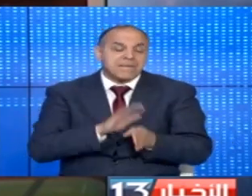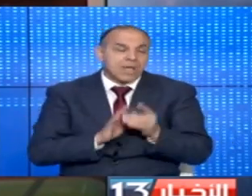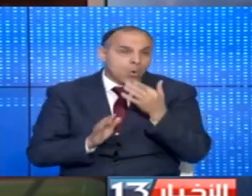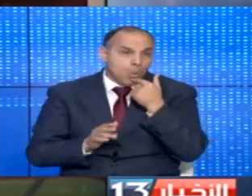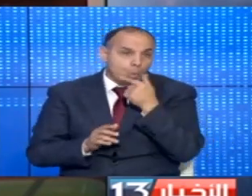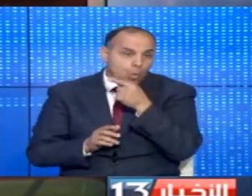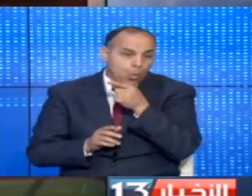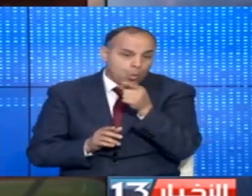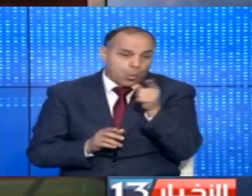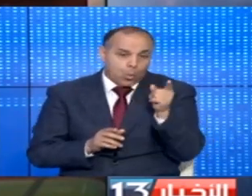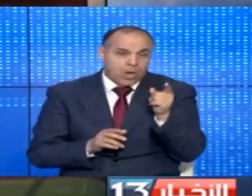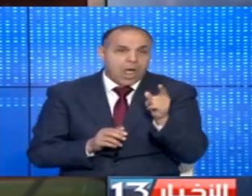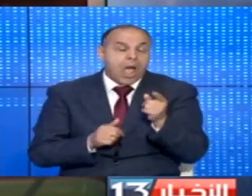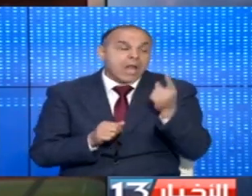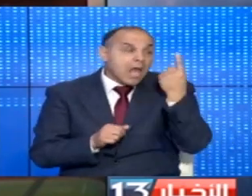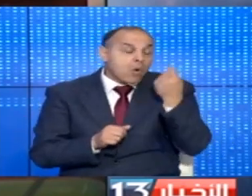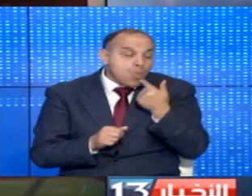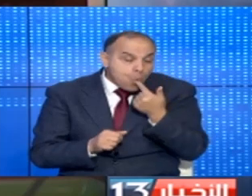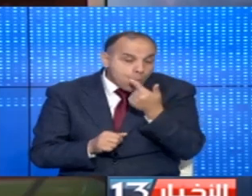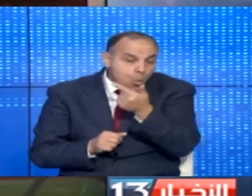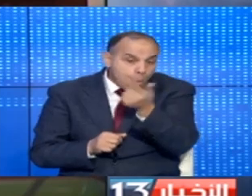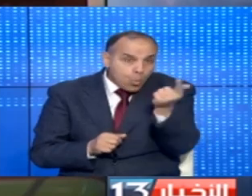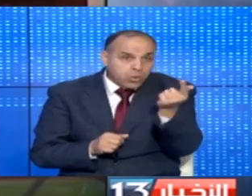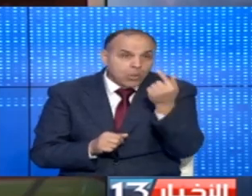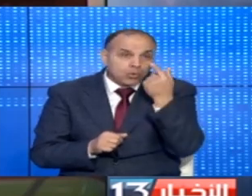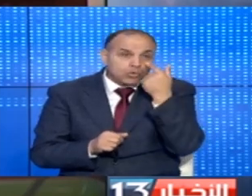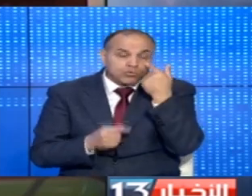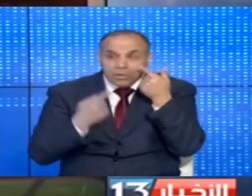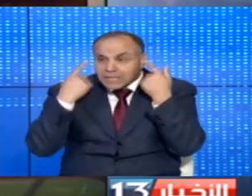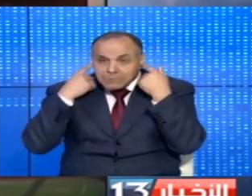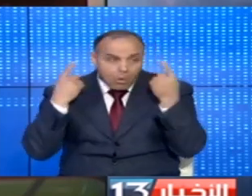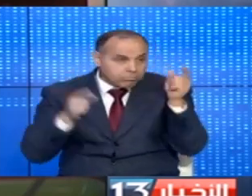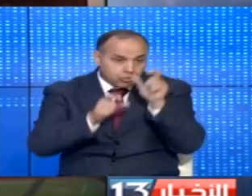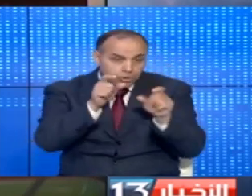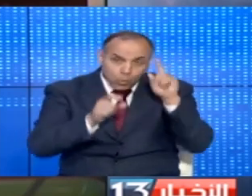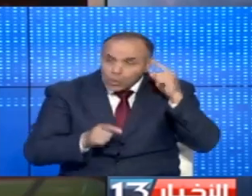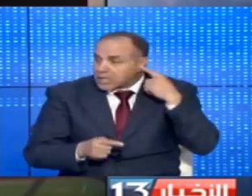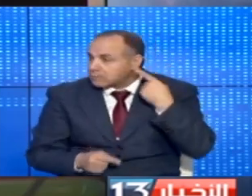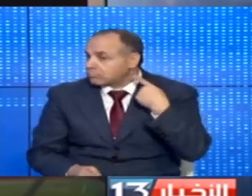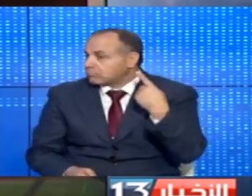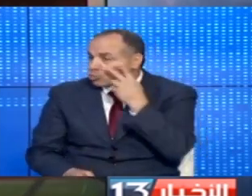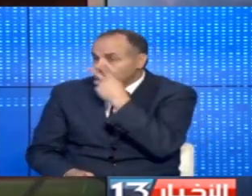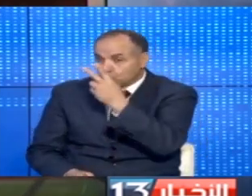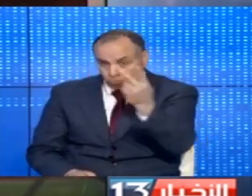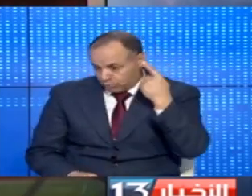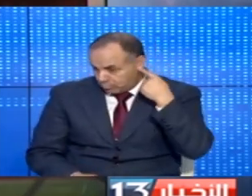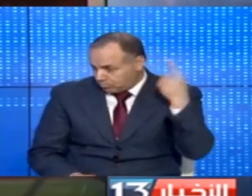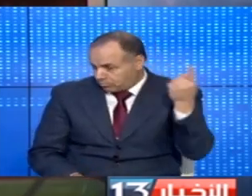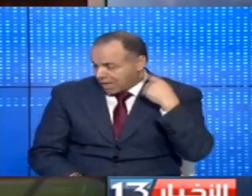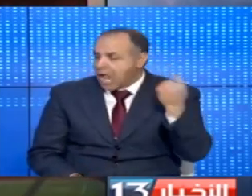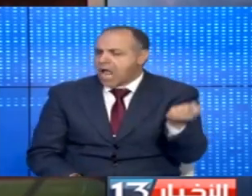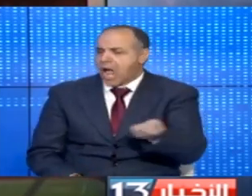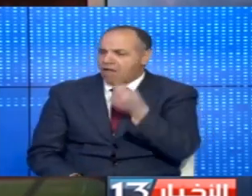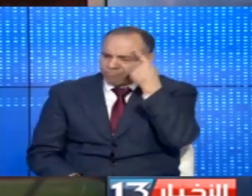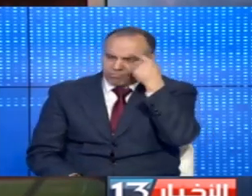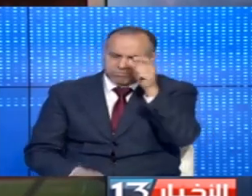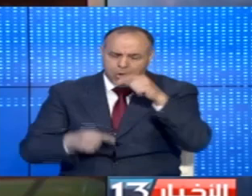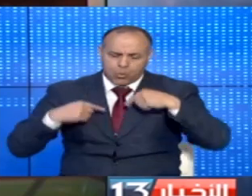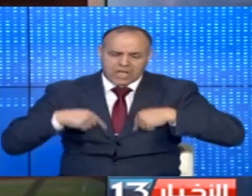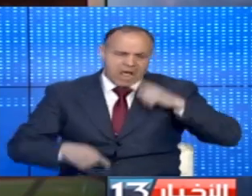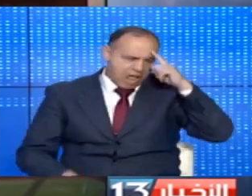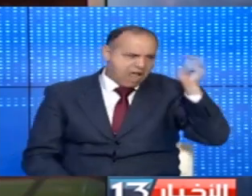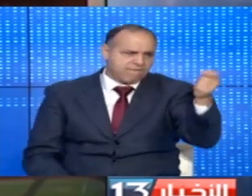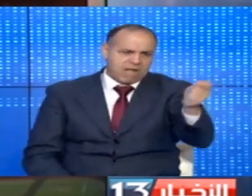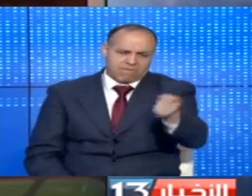وقلنا الكم في او اليوم خلينا الناس فينا ويعرفوا عن هذه الحكومه